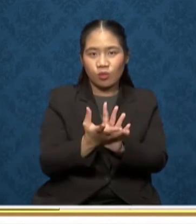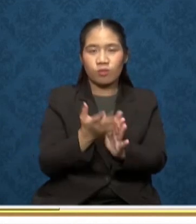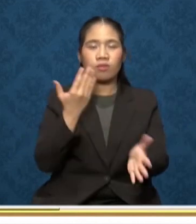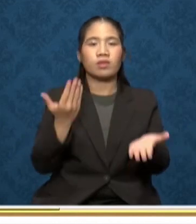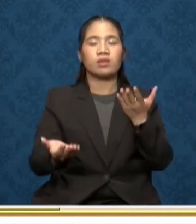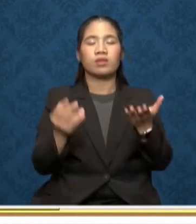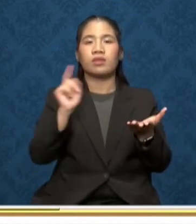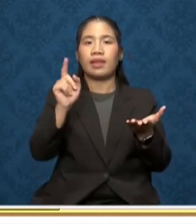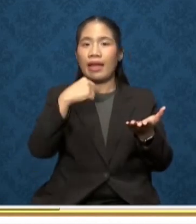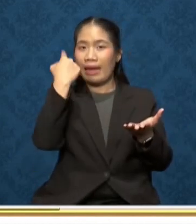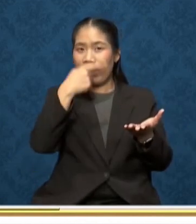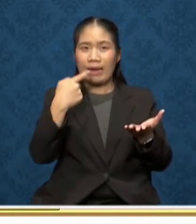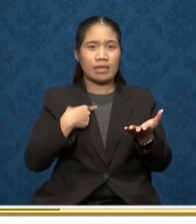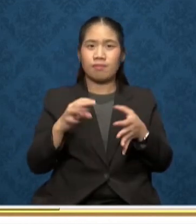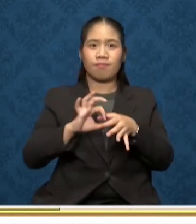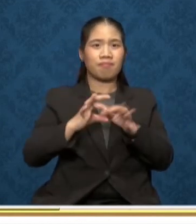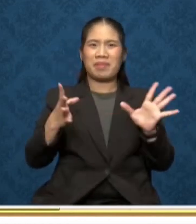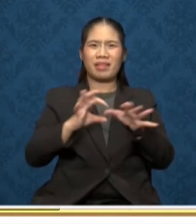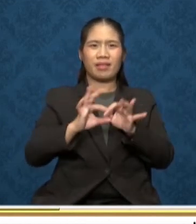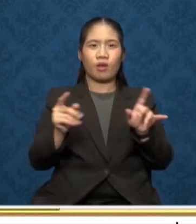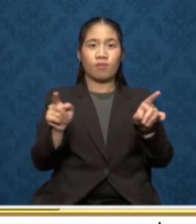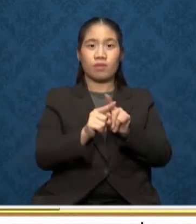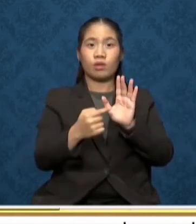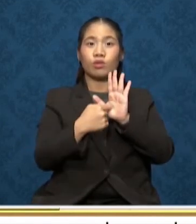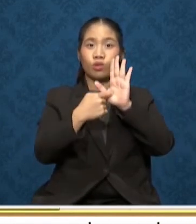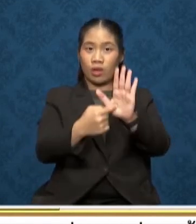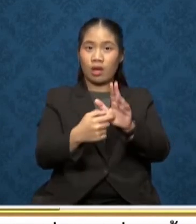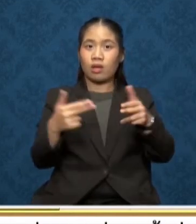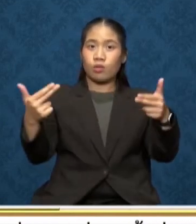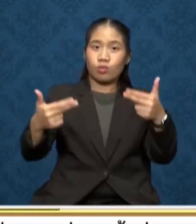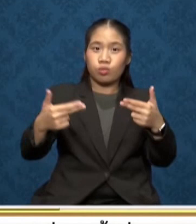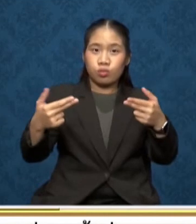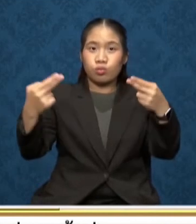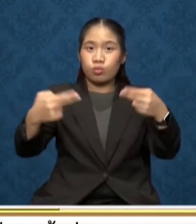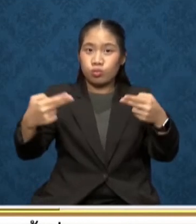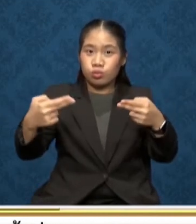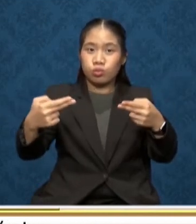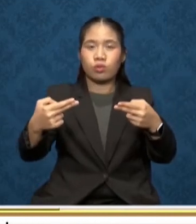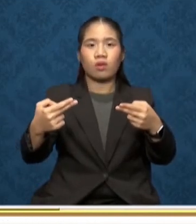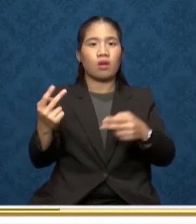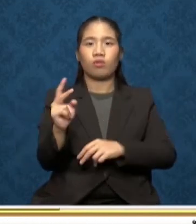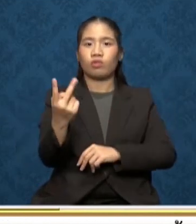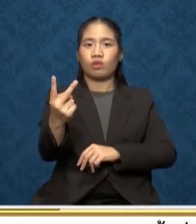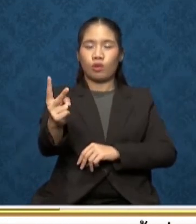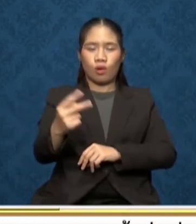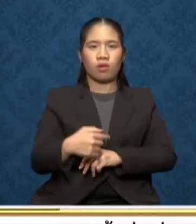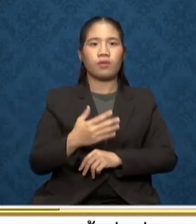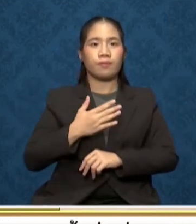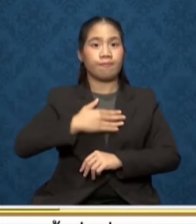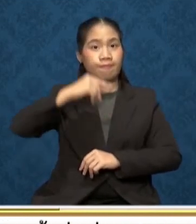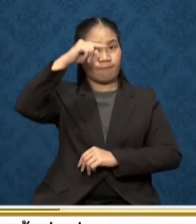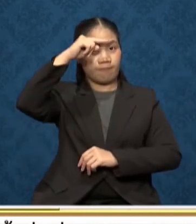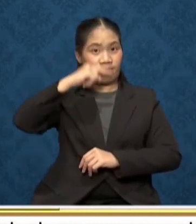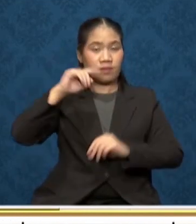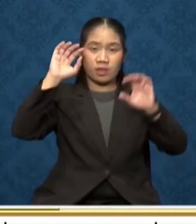เสทเกิดกัผู้ที่ไมมสวเขียวข้องดงเช่นเหตุการณ์การสู้รบระหาง Israel กั Hamas ในครั้งนี้ในนามของรบาลไทย